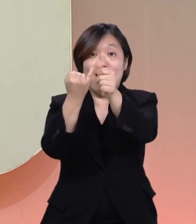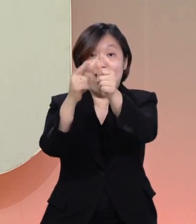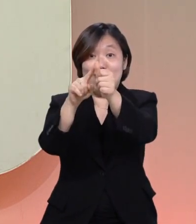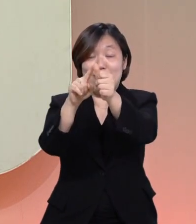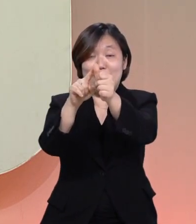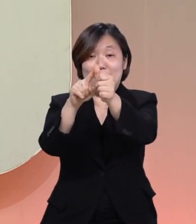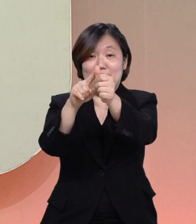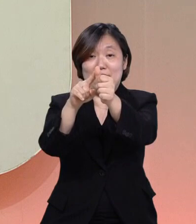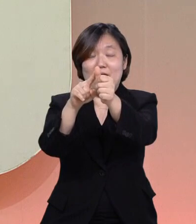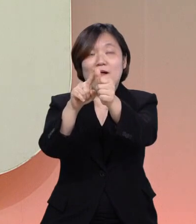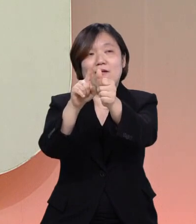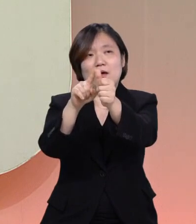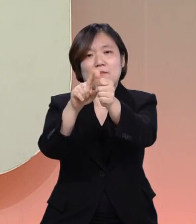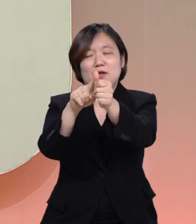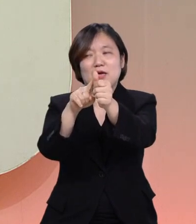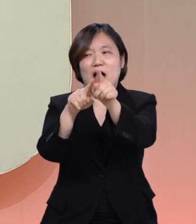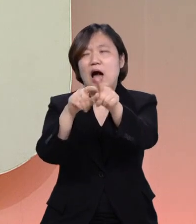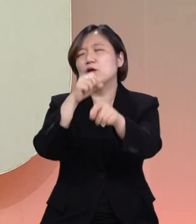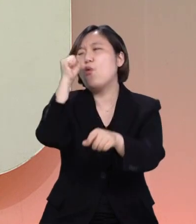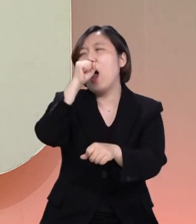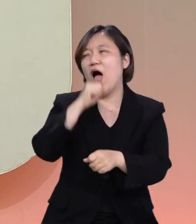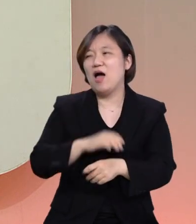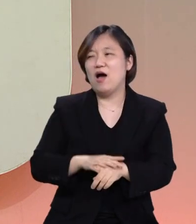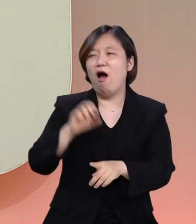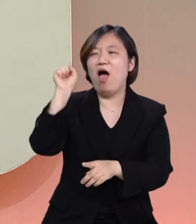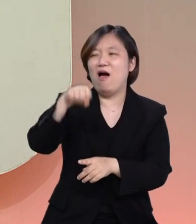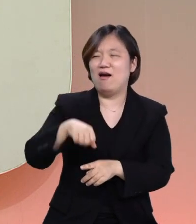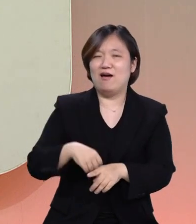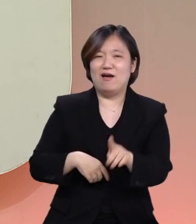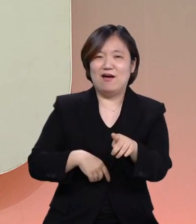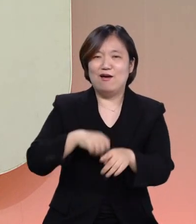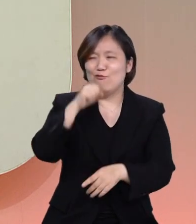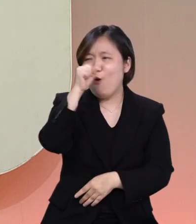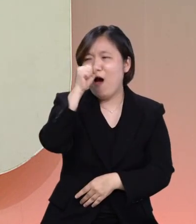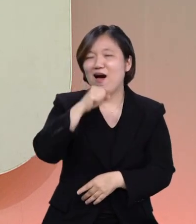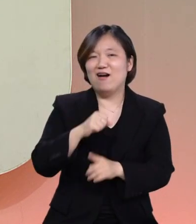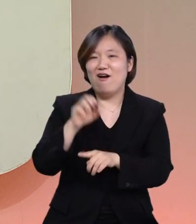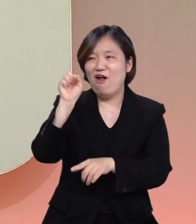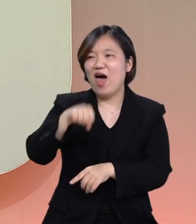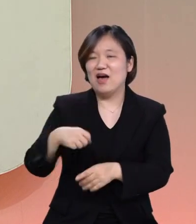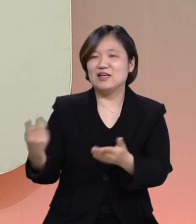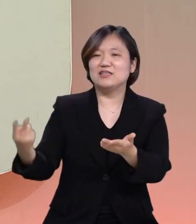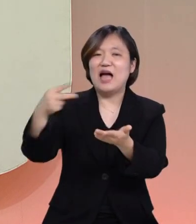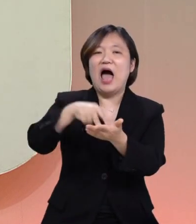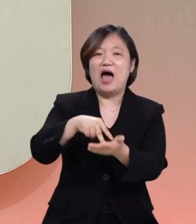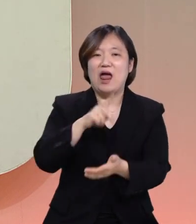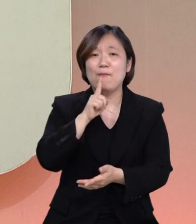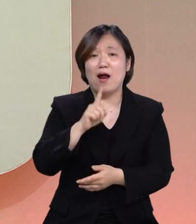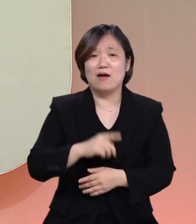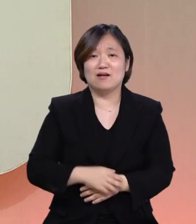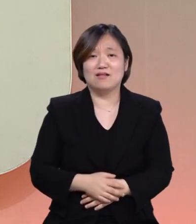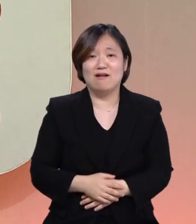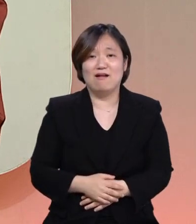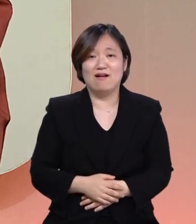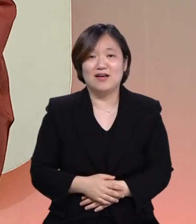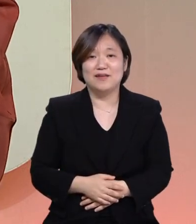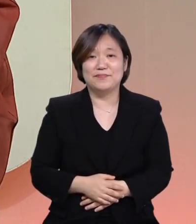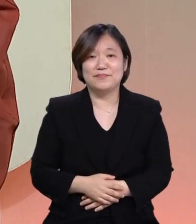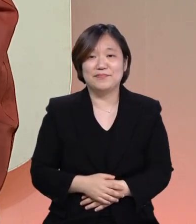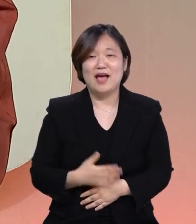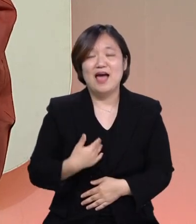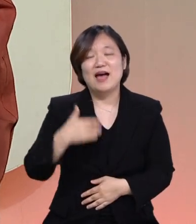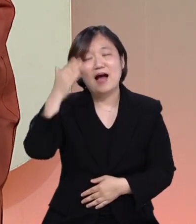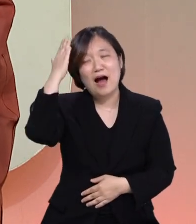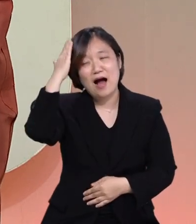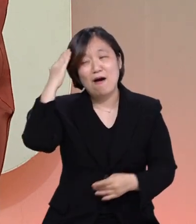아버지 매형이 아주 좋다고 그러면 타시라고 이렇게 허락을 했답니다 어쨌거나 이제 해가지고